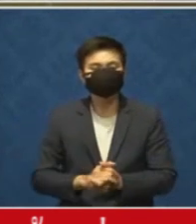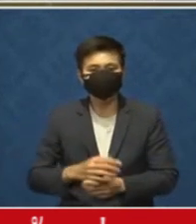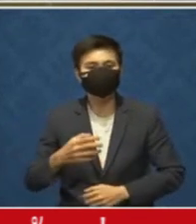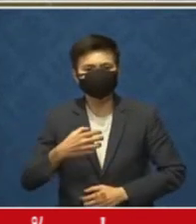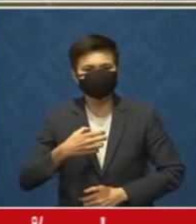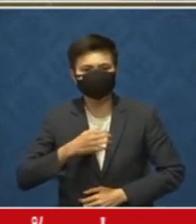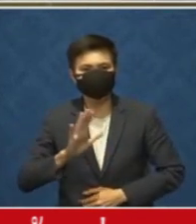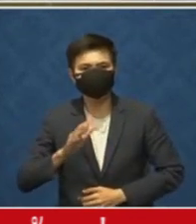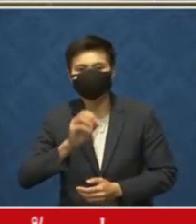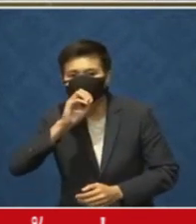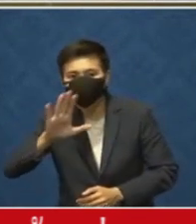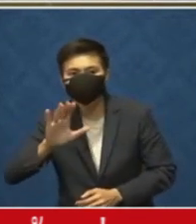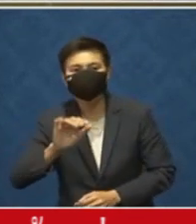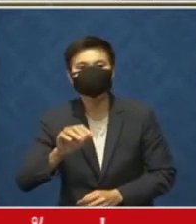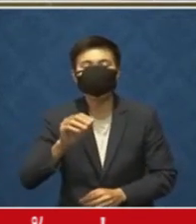ต่อไปครับ